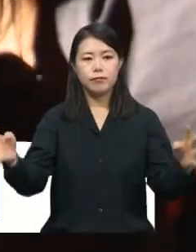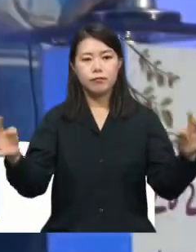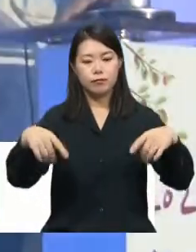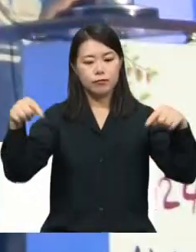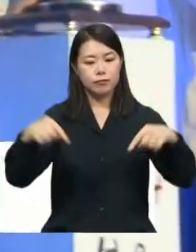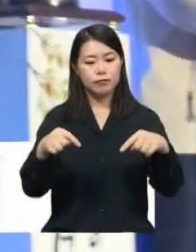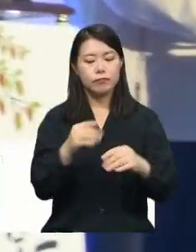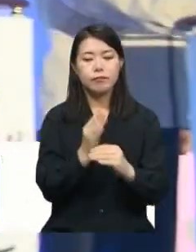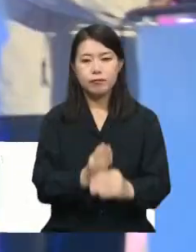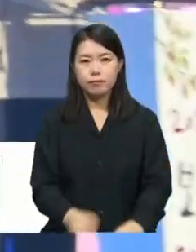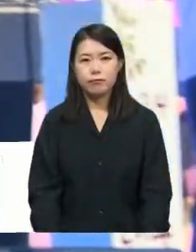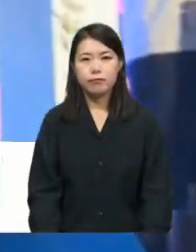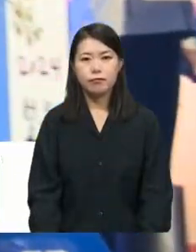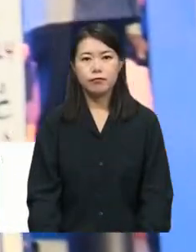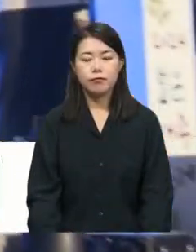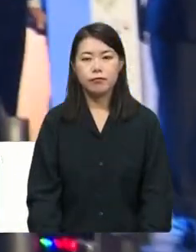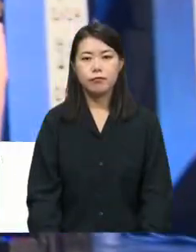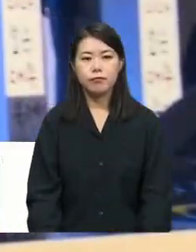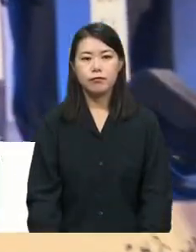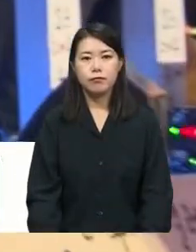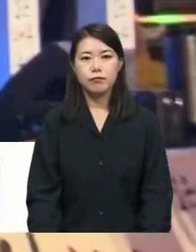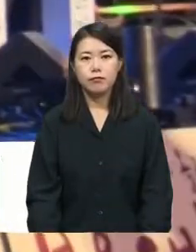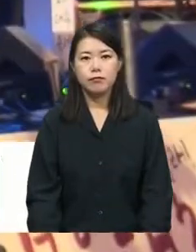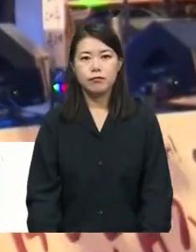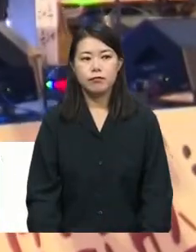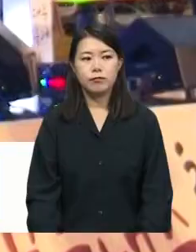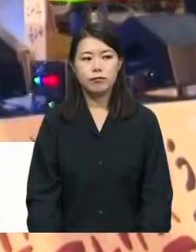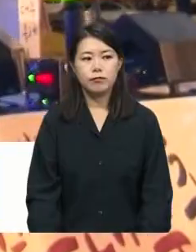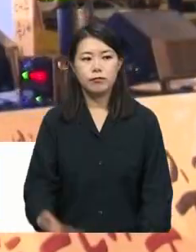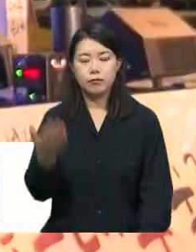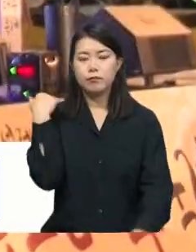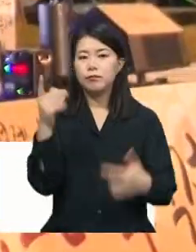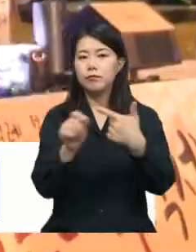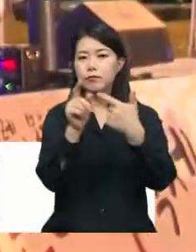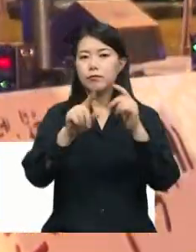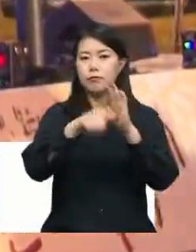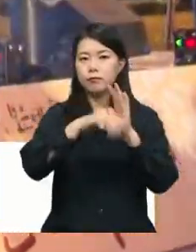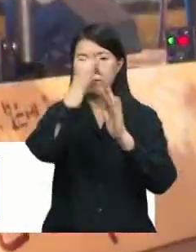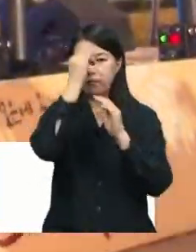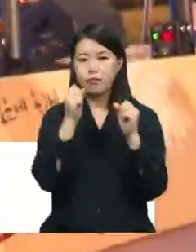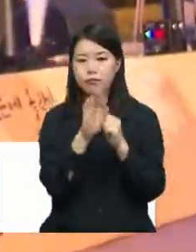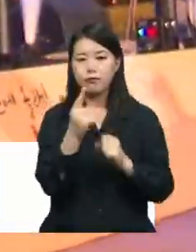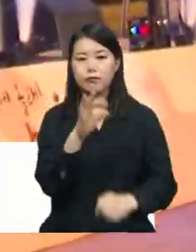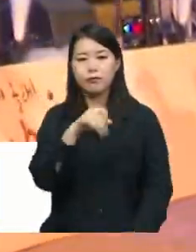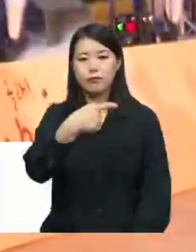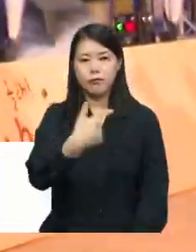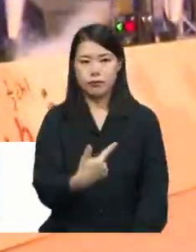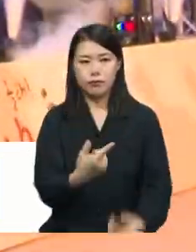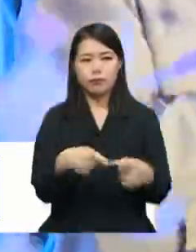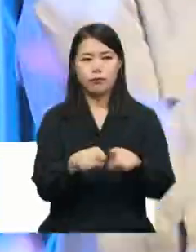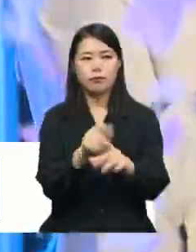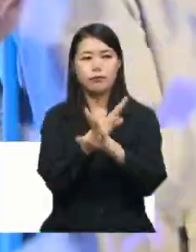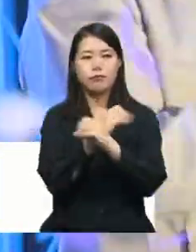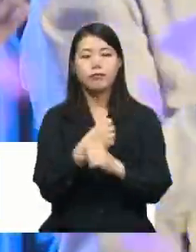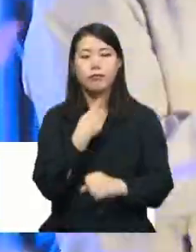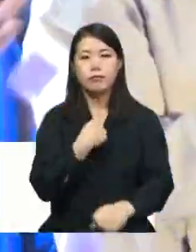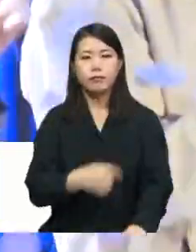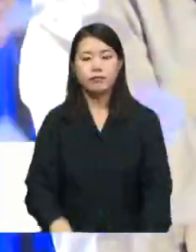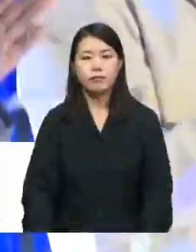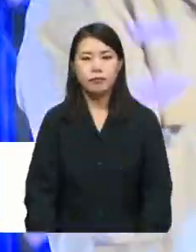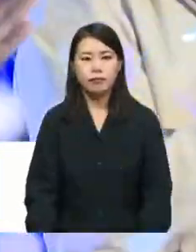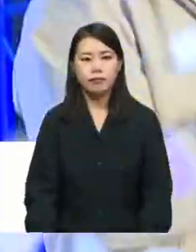진행하고 있다고 덧붙였습니다. 한편 이에 앞선 지난 6월에는 충북 보은군과 자매도시 협약을 체결한 바